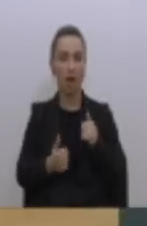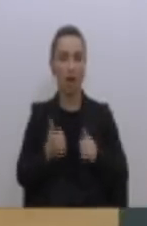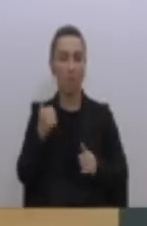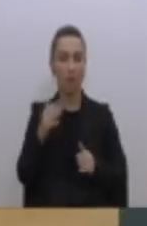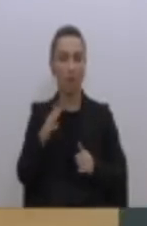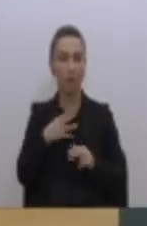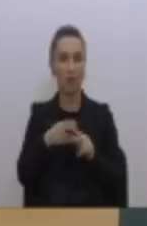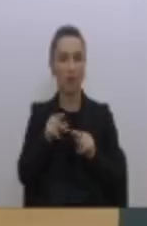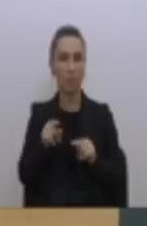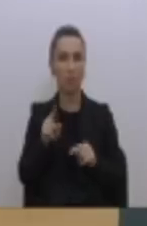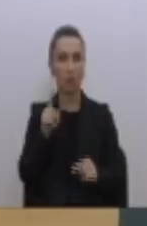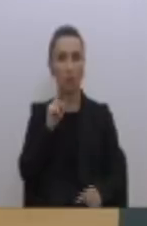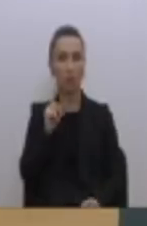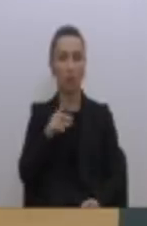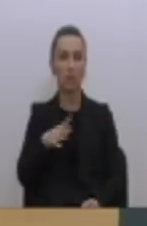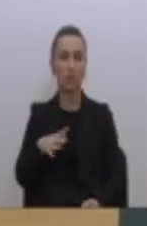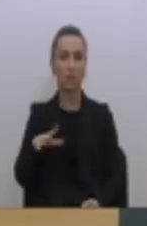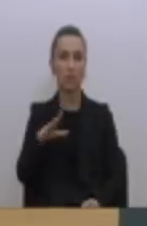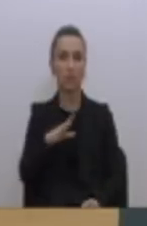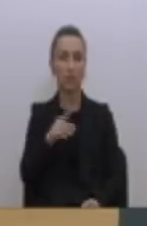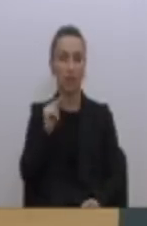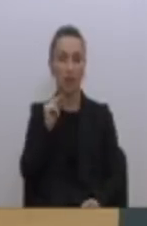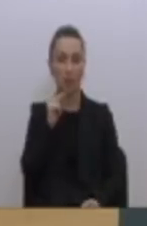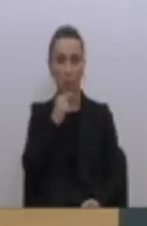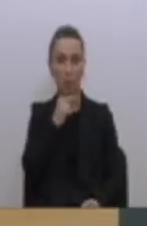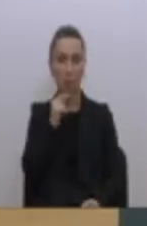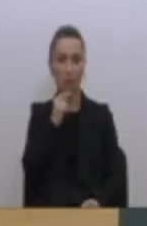იმით, რომ საქართველოს ეკონომიკა